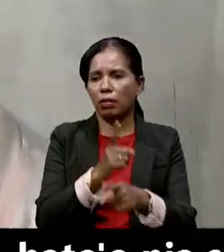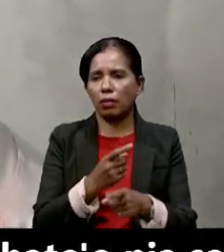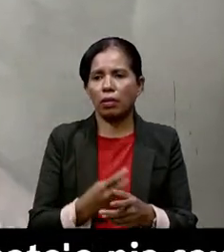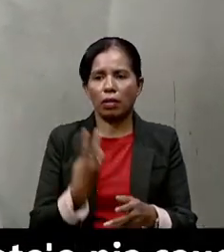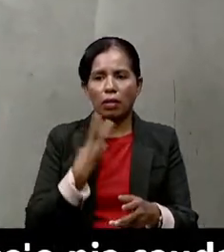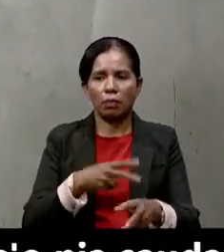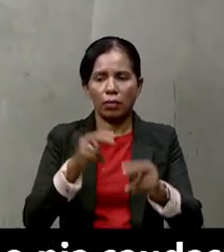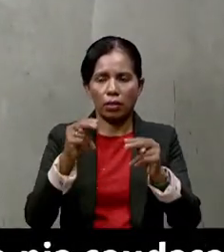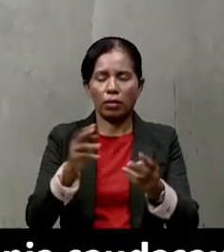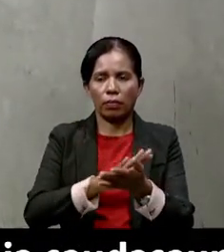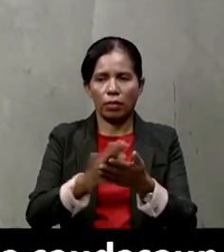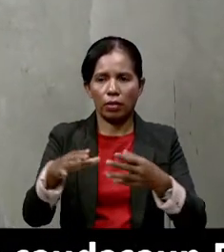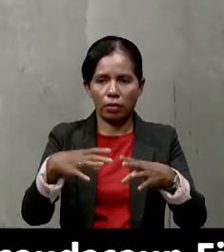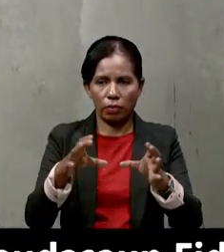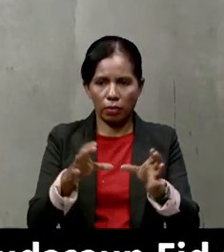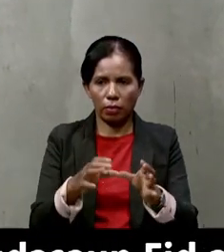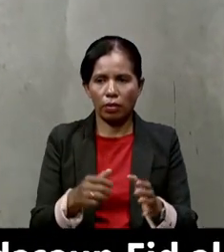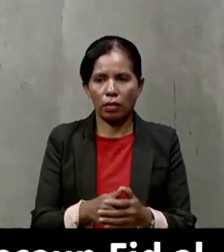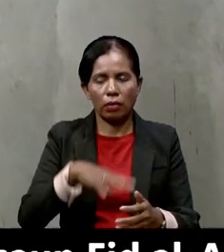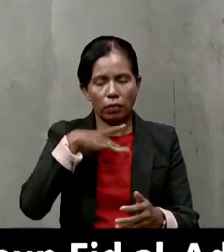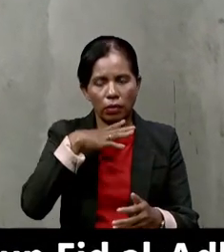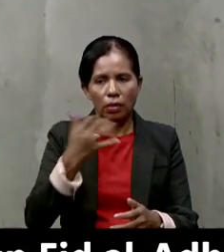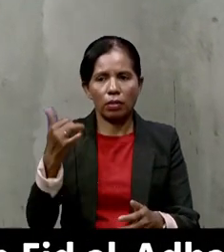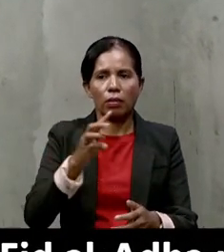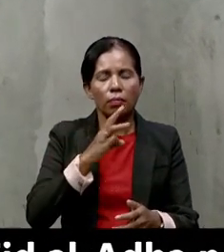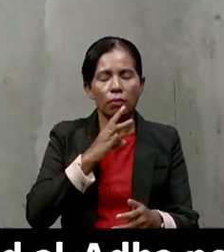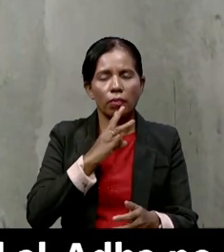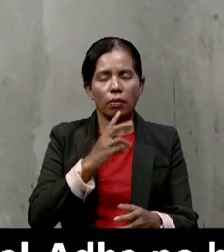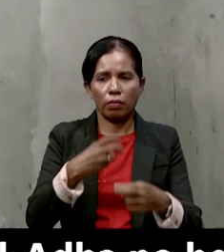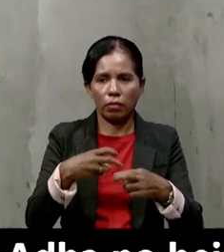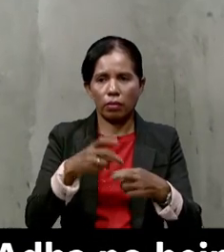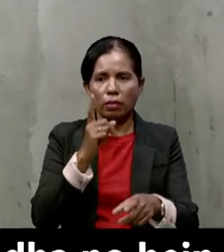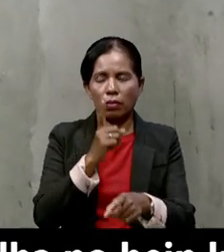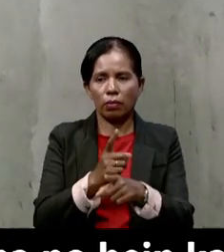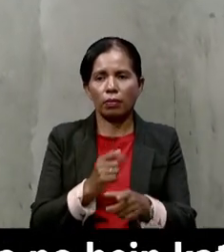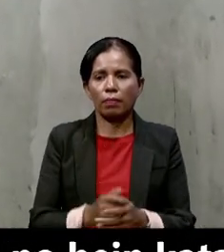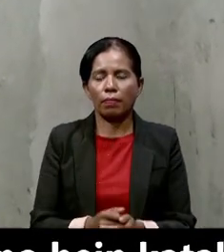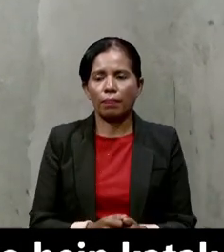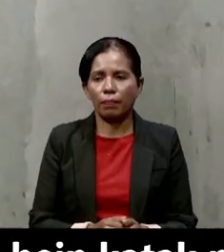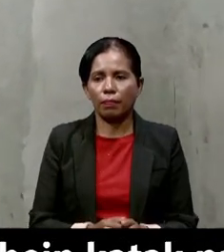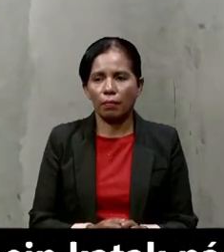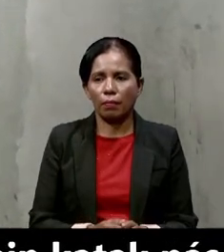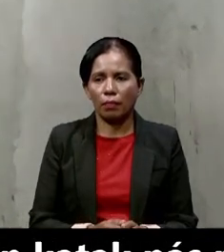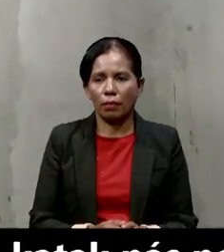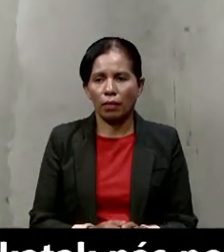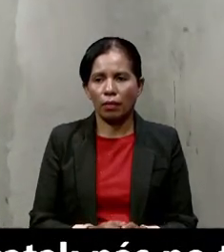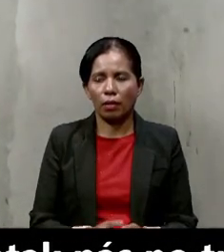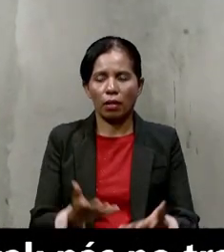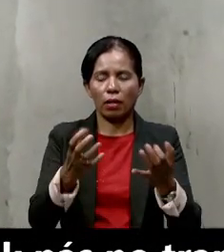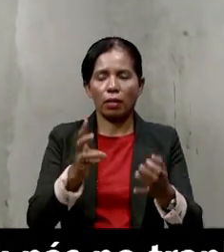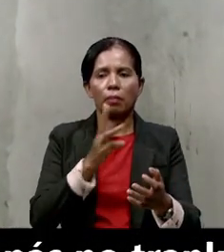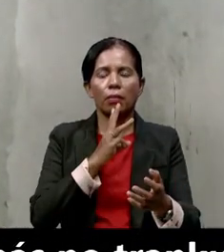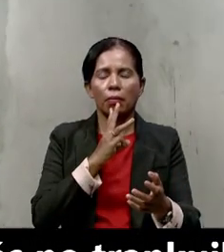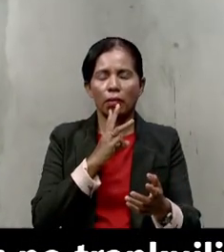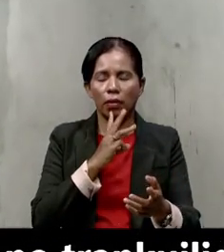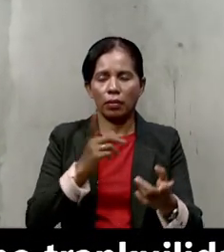persija fase tiga sebab foer ser me be aras kalos nan sude be har hakarak de be ne atau sai paran